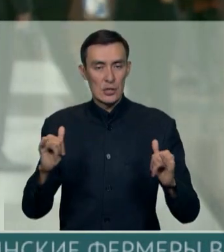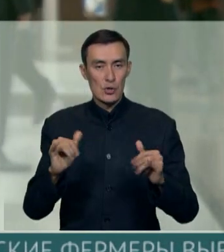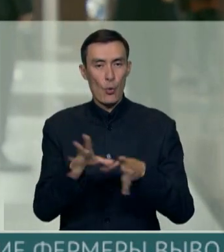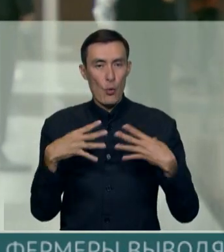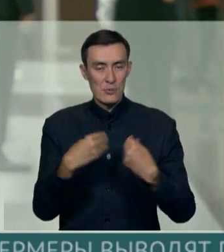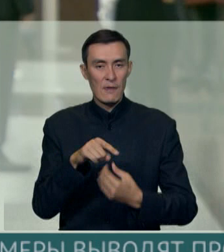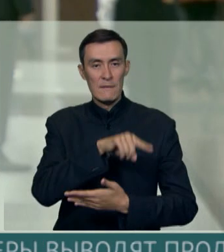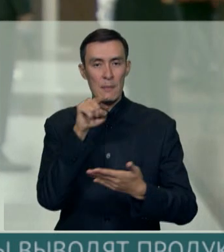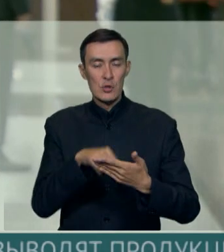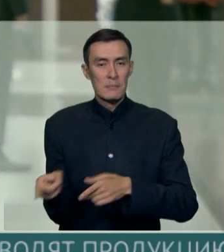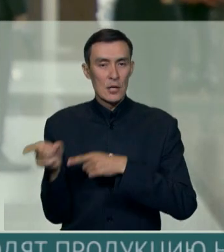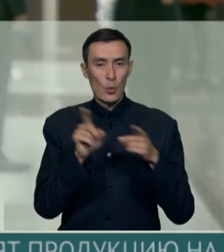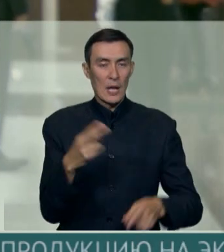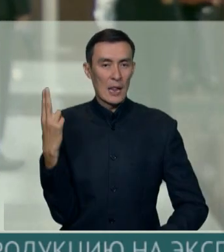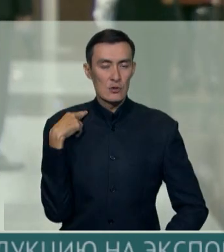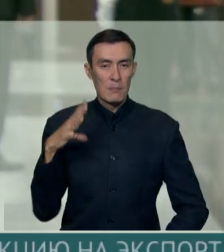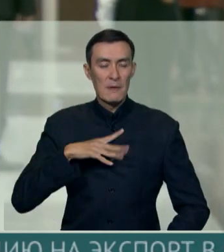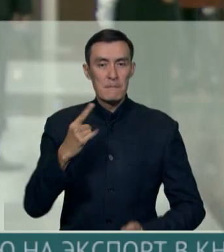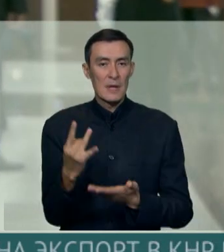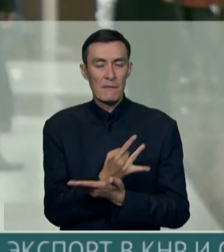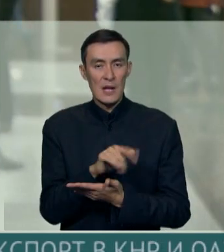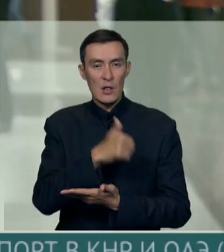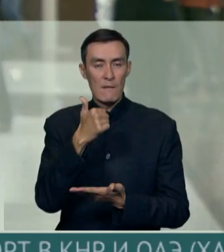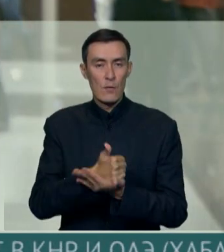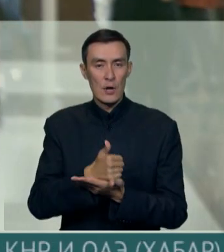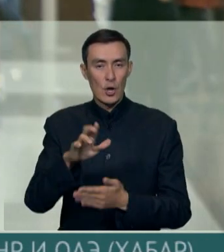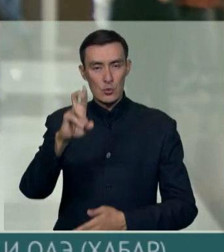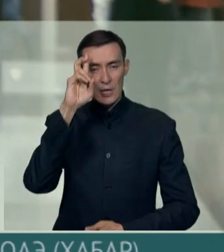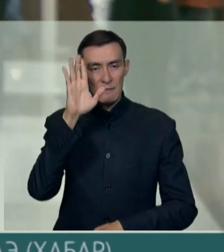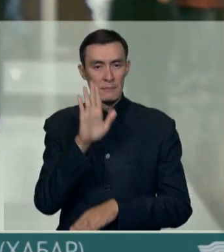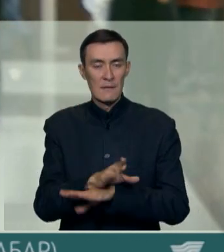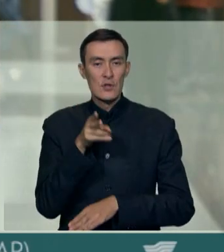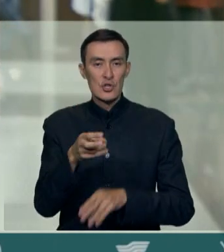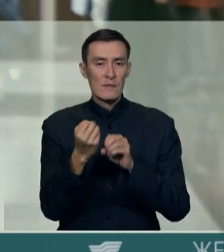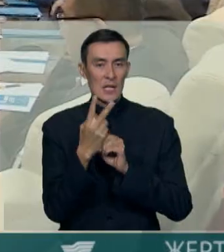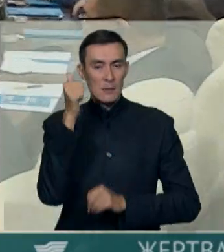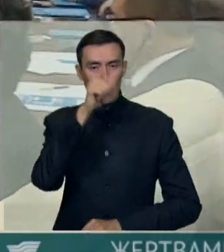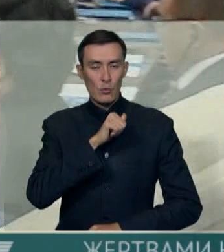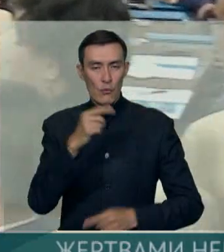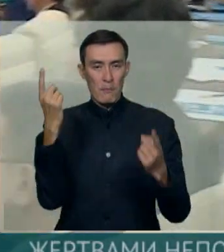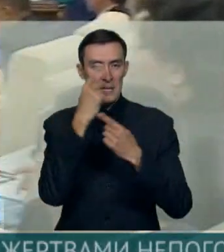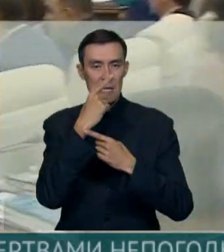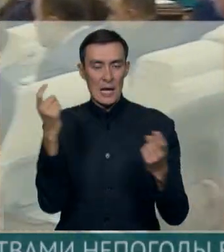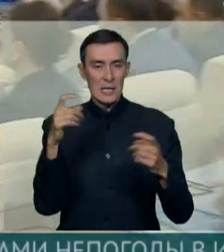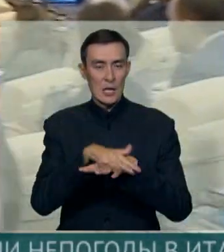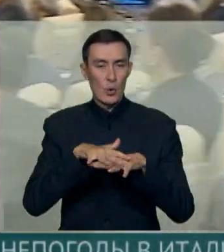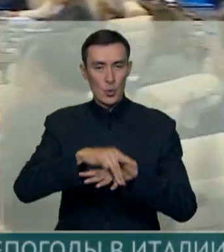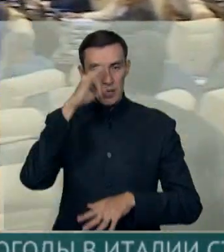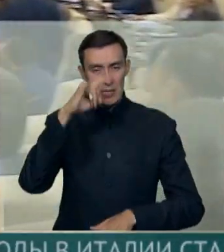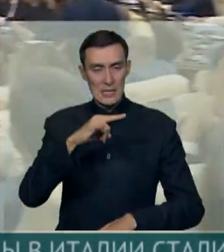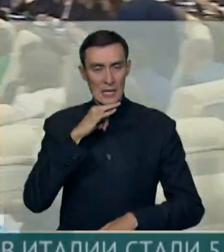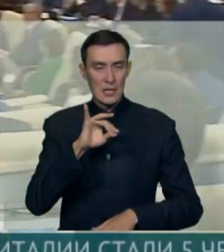известно, вопрос перехода на латиницу впервые был поставлен главой государства в 2012 году в послании народу Казахстана, также на